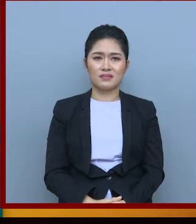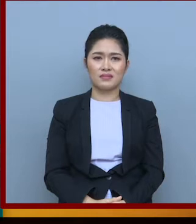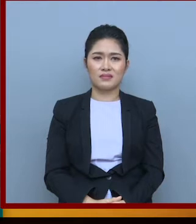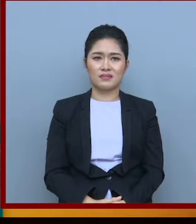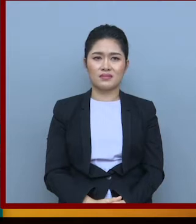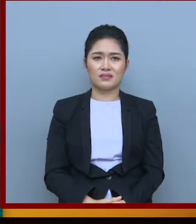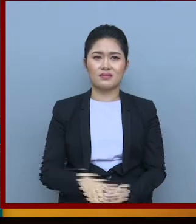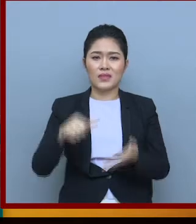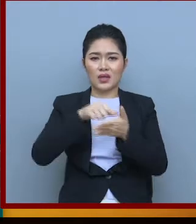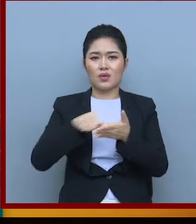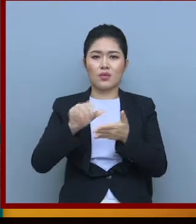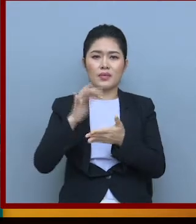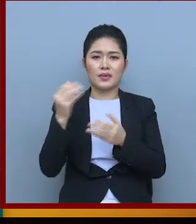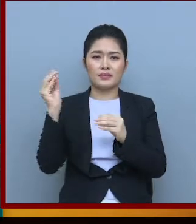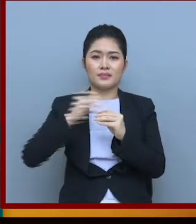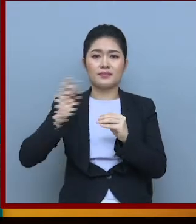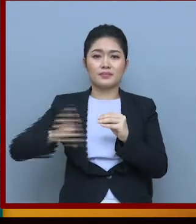include library เพิ่มนะครับ